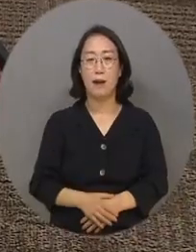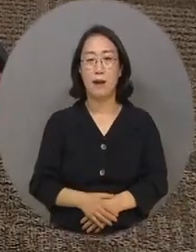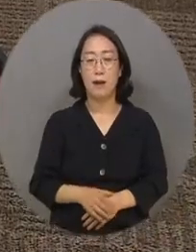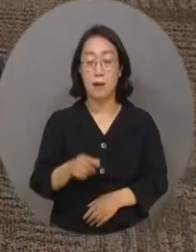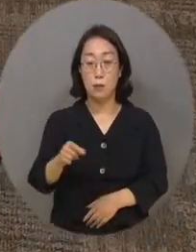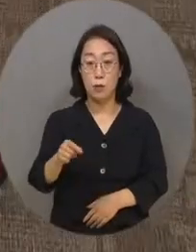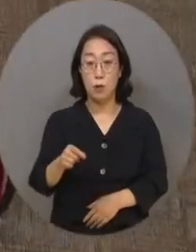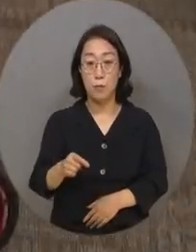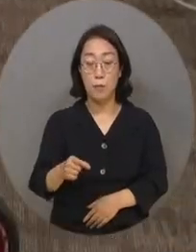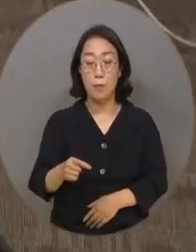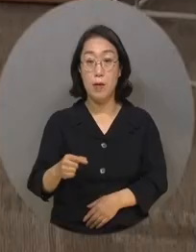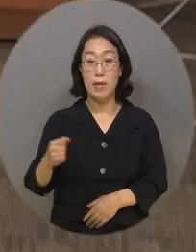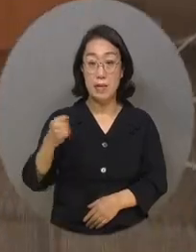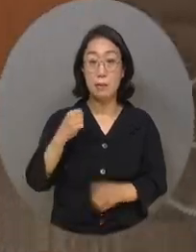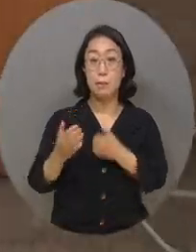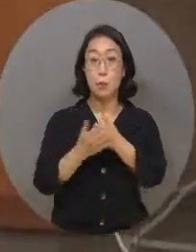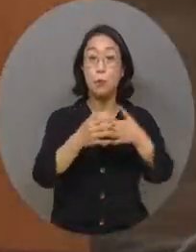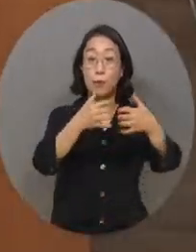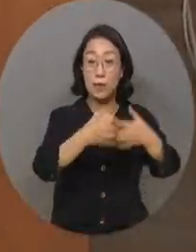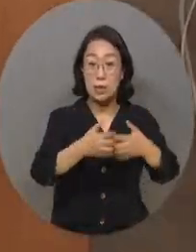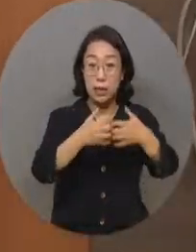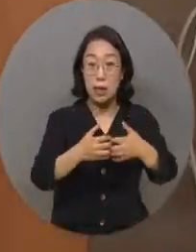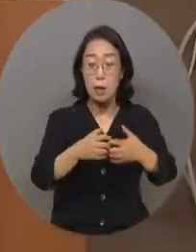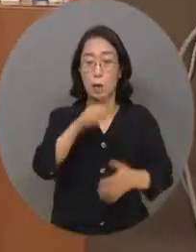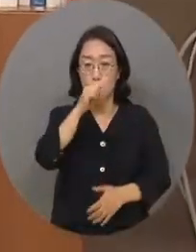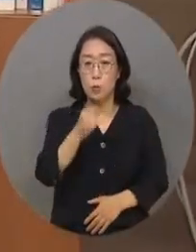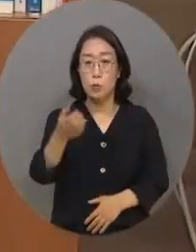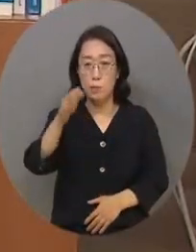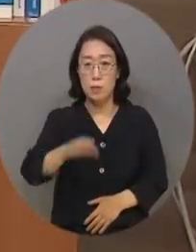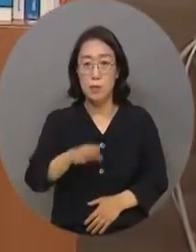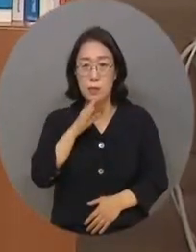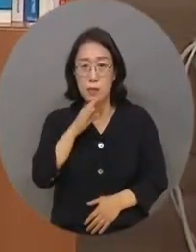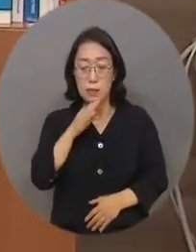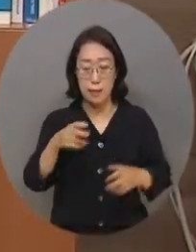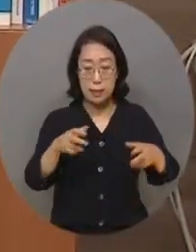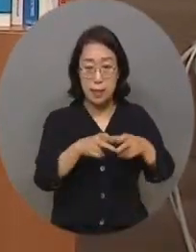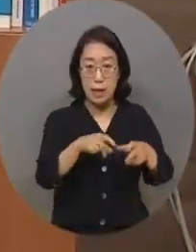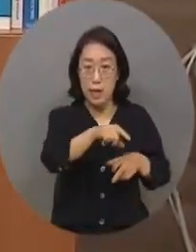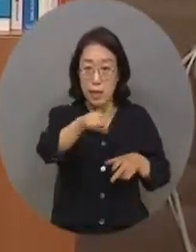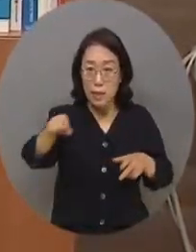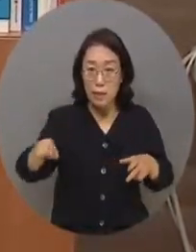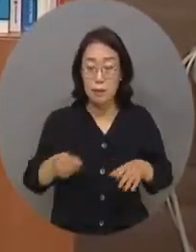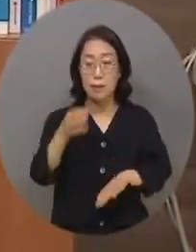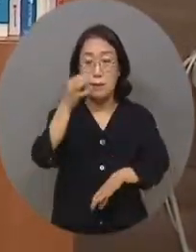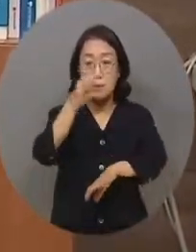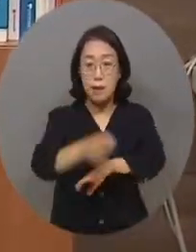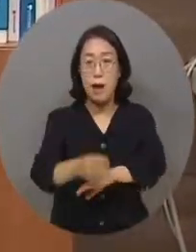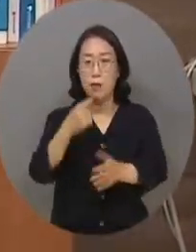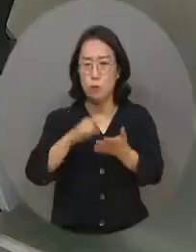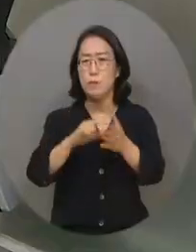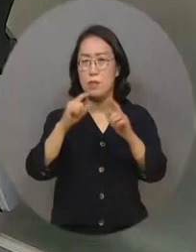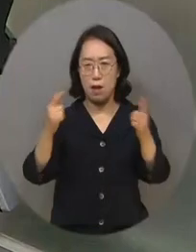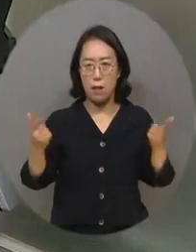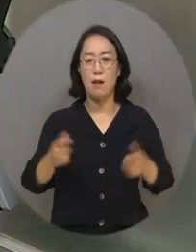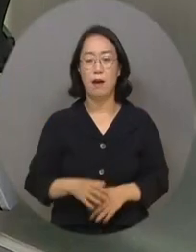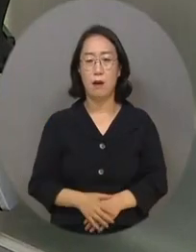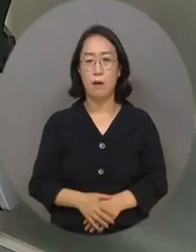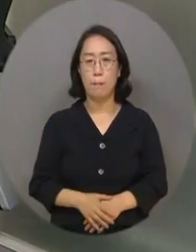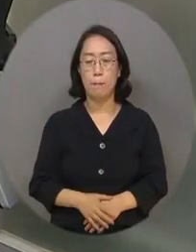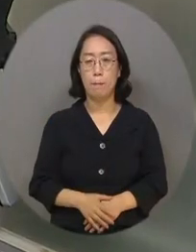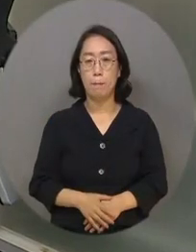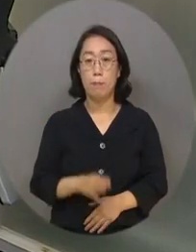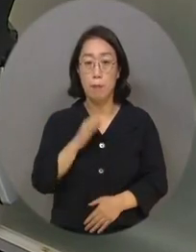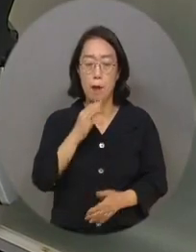이처럼 동력 보조장치는 다양한 장점을 갖고 있지만 실제 장애인들이 구매하는 데는 어려움이 많은 상황입니다.